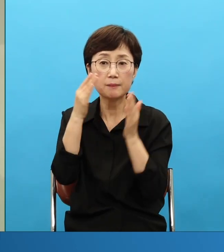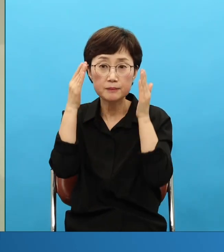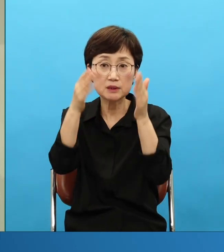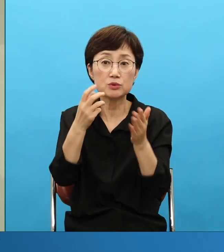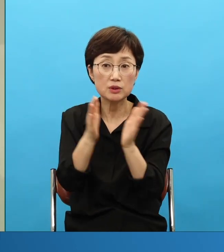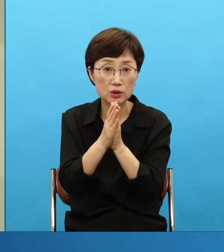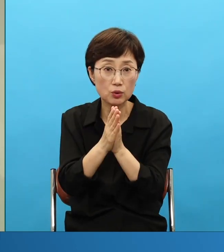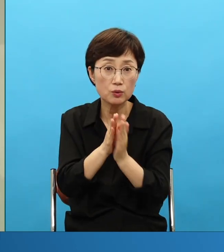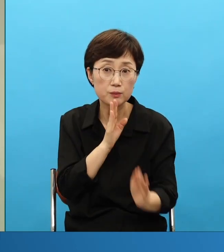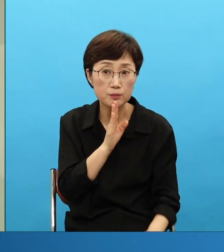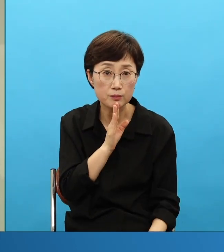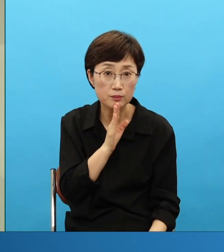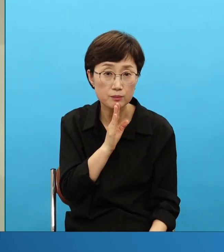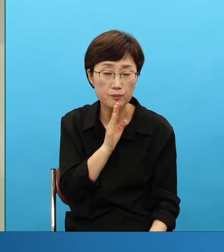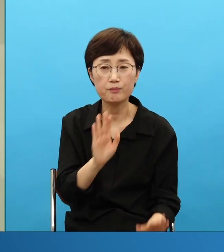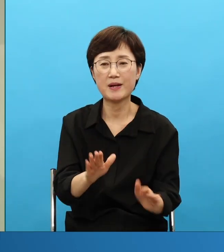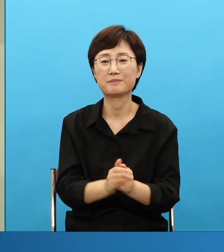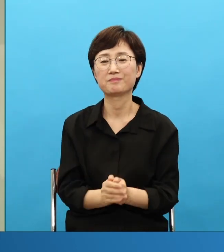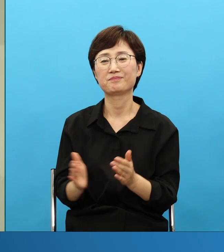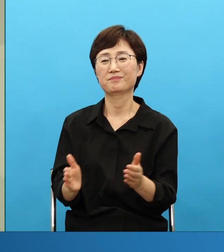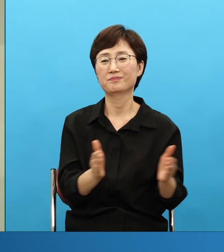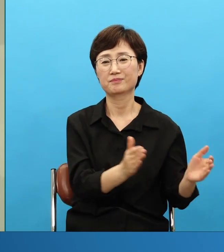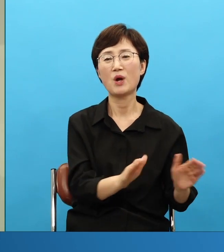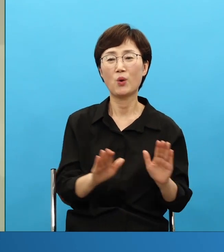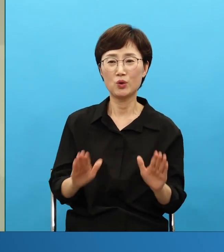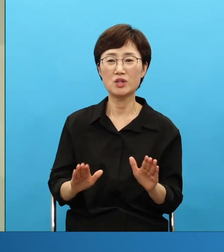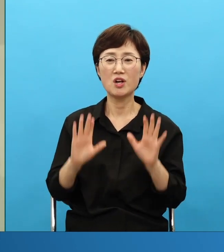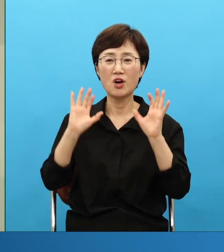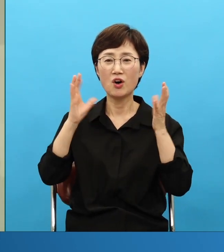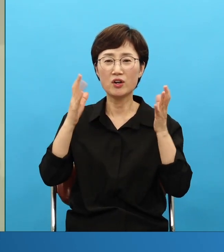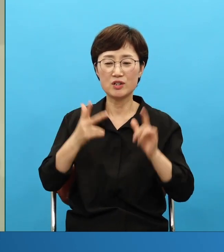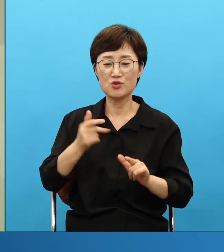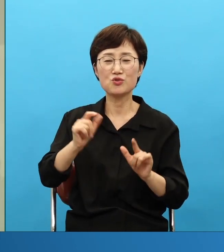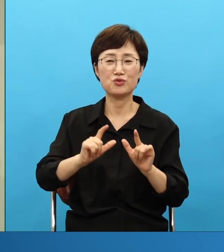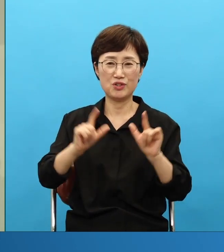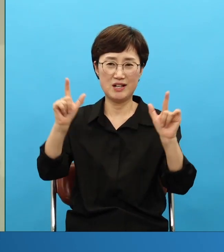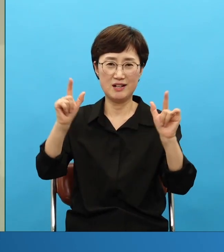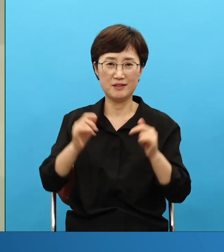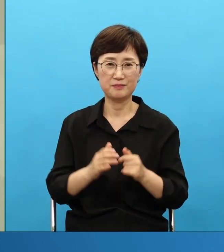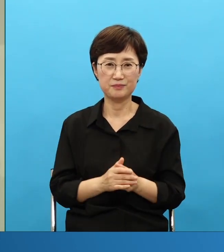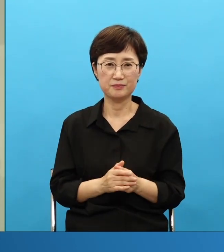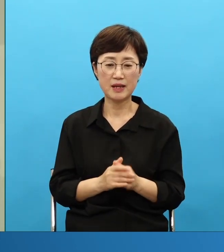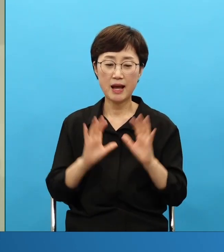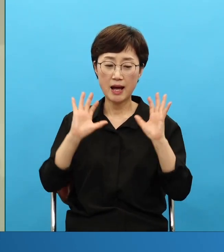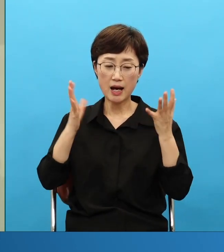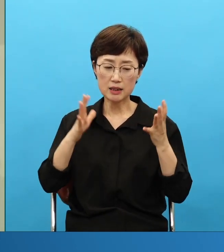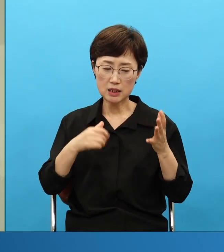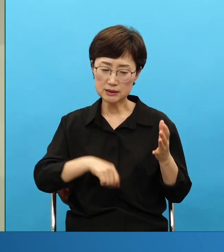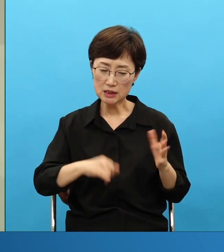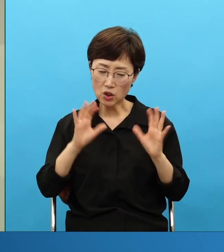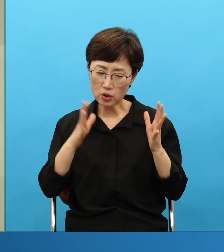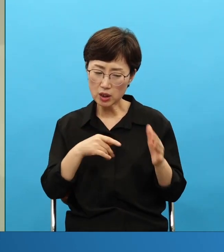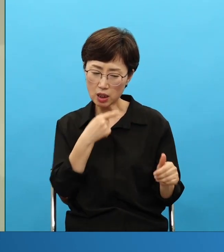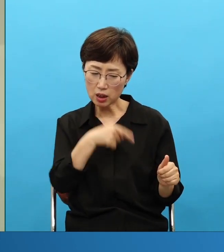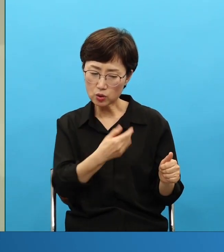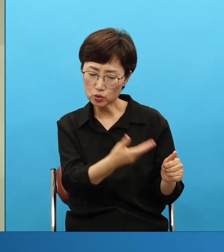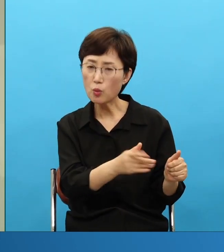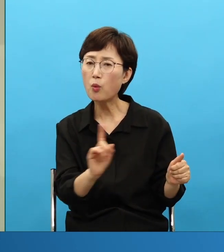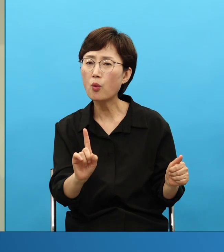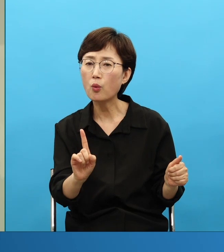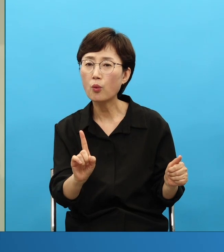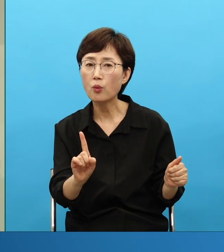오늘은 우리 어린이 주일이기도 합니다. Today is also Children's Day. 어린이에게는 뭘 가르쳐야 될까요? Then what must we teach the